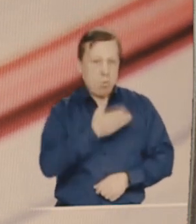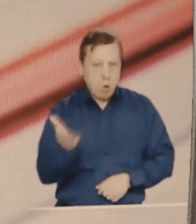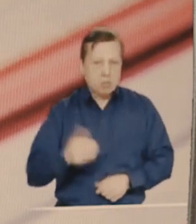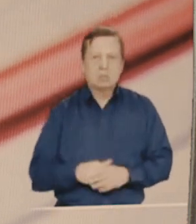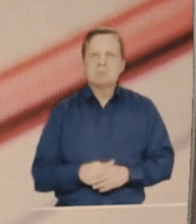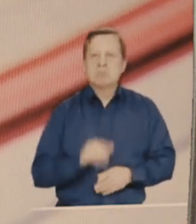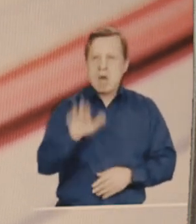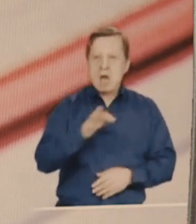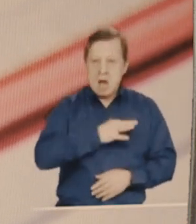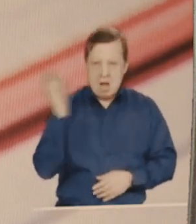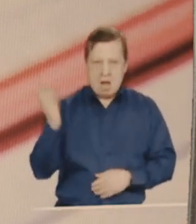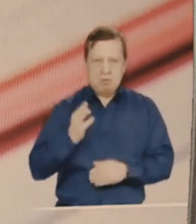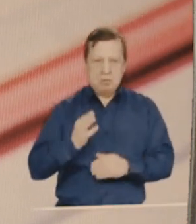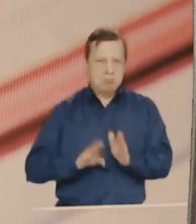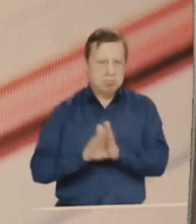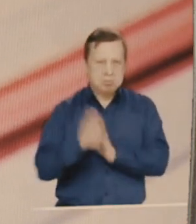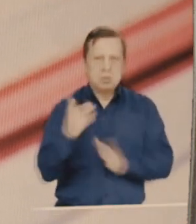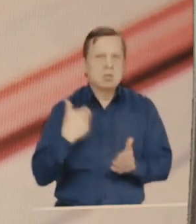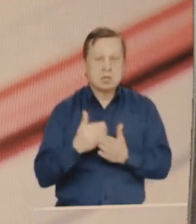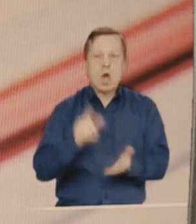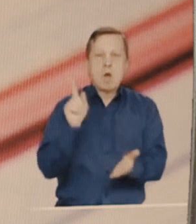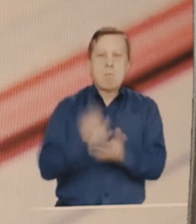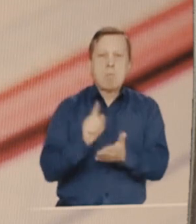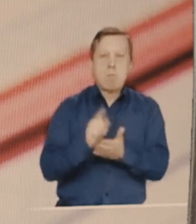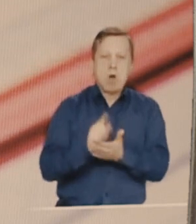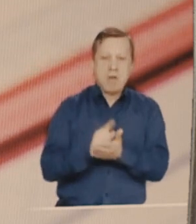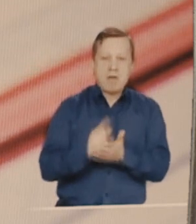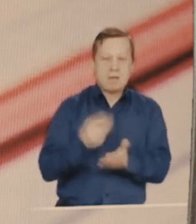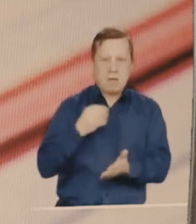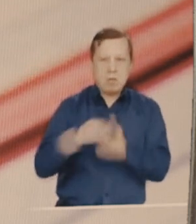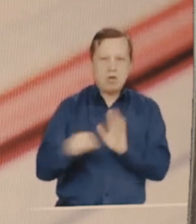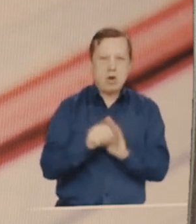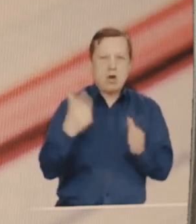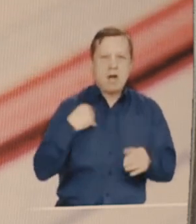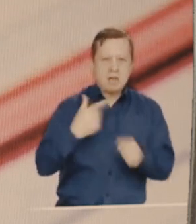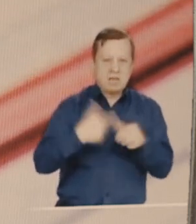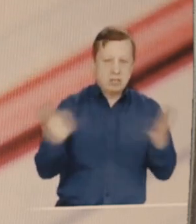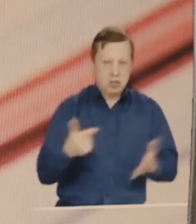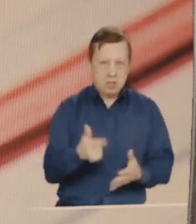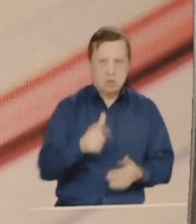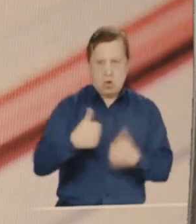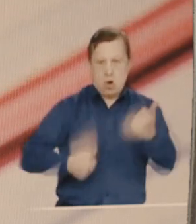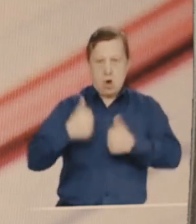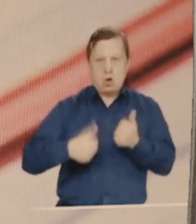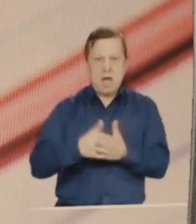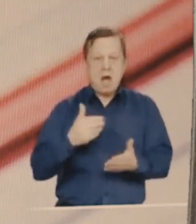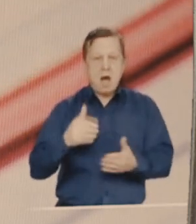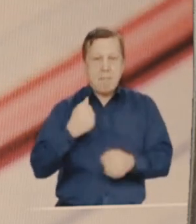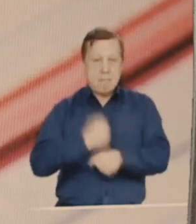dzisiaj lepszy start, dlatego że nie płacą podatku dochodowego do 26 roku życia, więc mogą lepiej konkurować na rynku pracy i